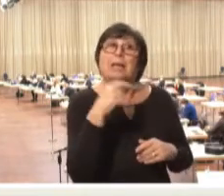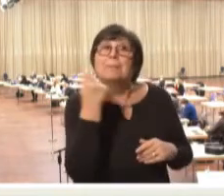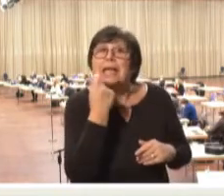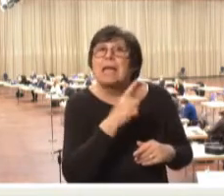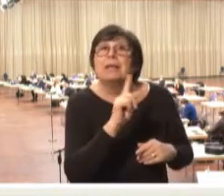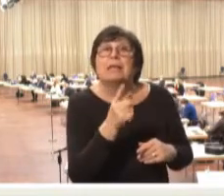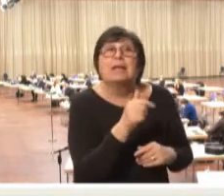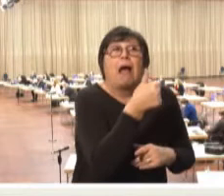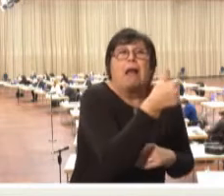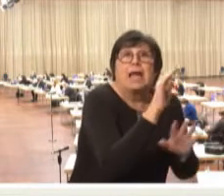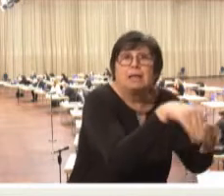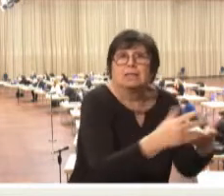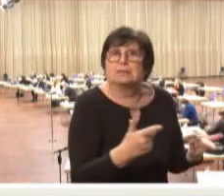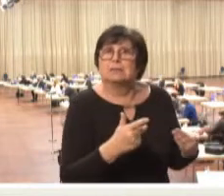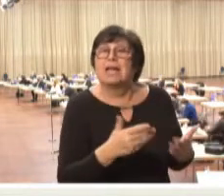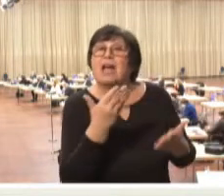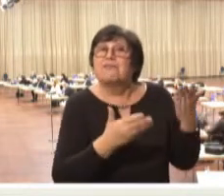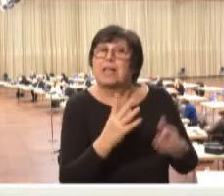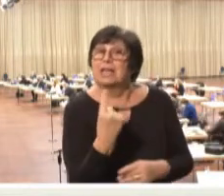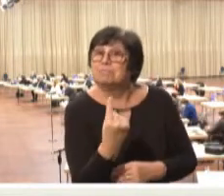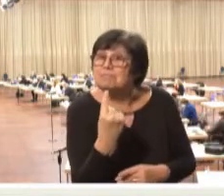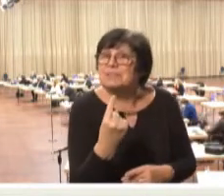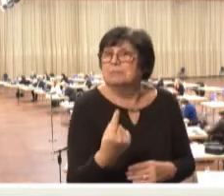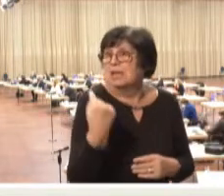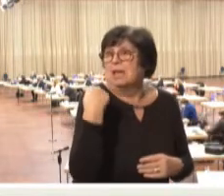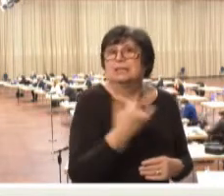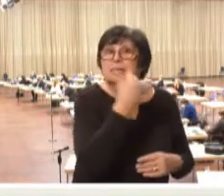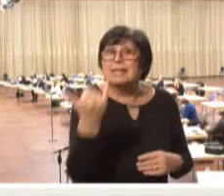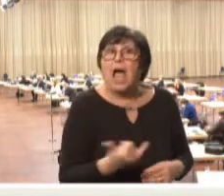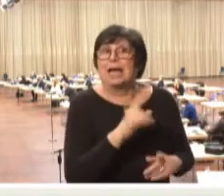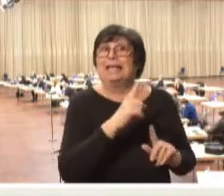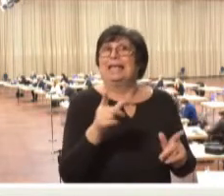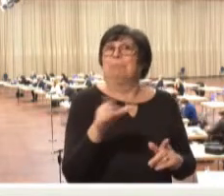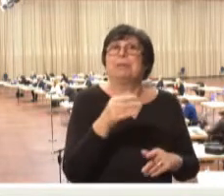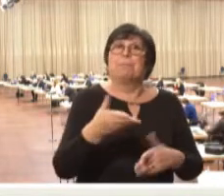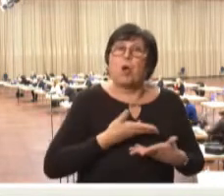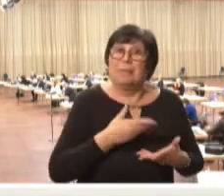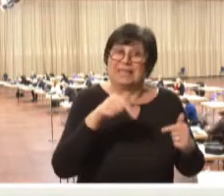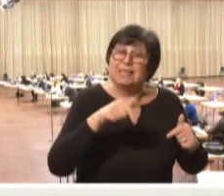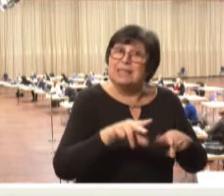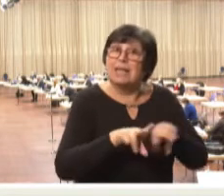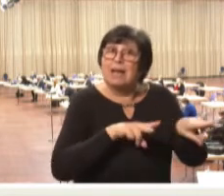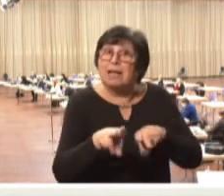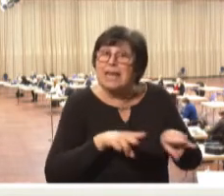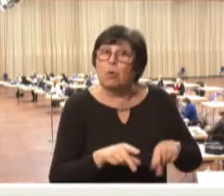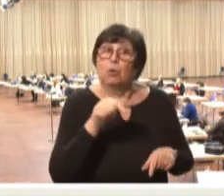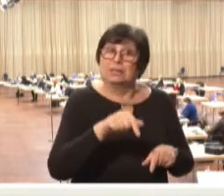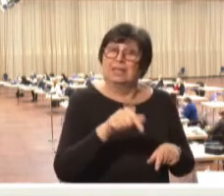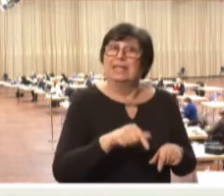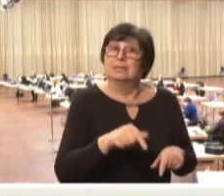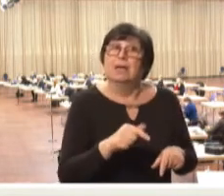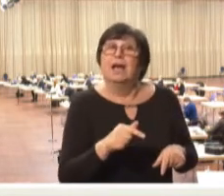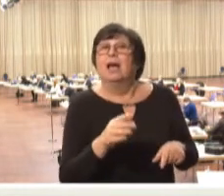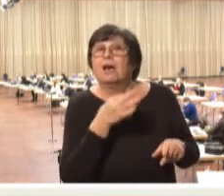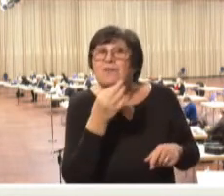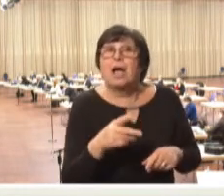lassen. Vielleicht ist es Ihnen entgangen in den zurückliegenden Jahren. Es war diese Landesregierung, es war diese sie tragenden Koalitionsfraktionen,